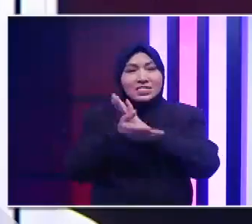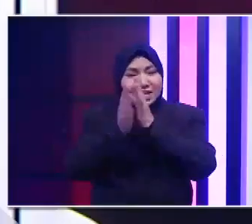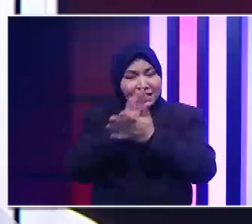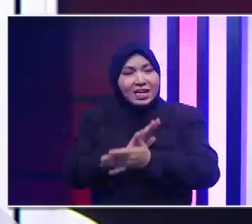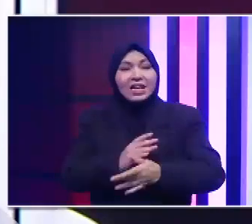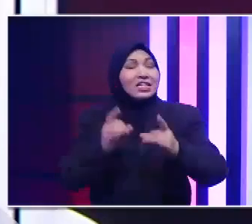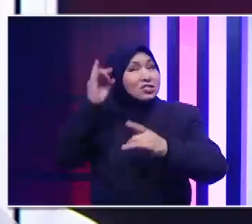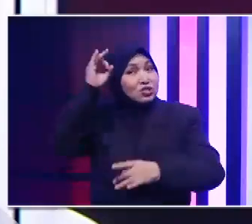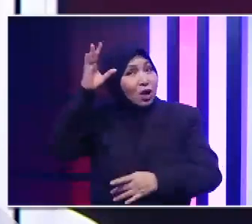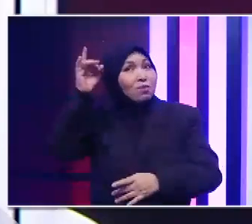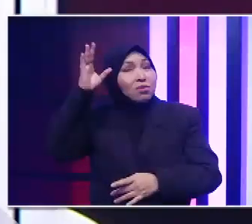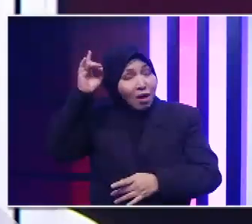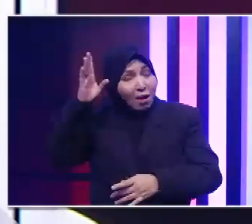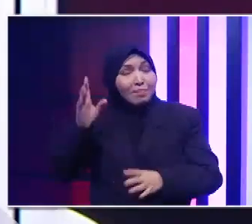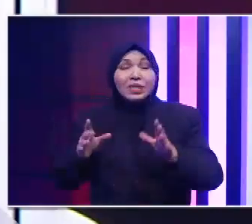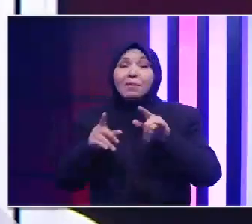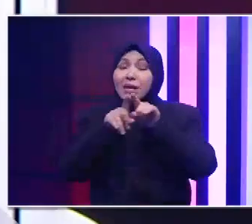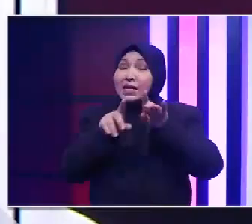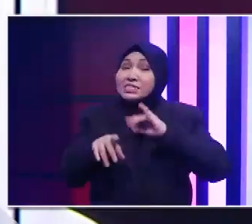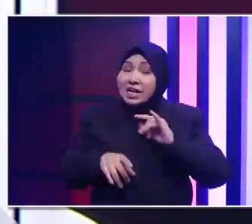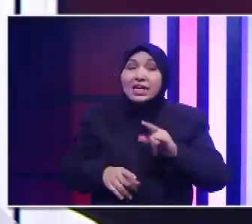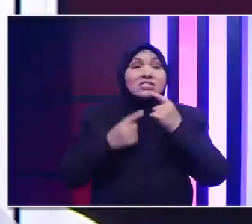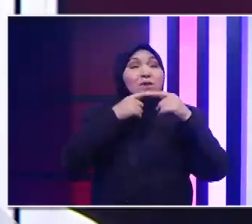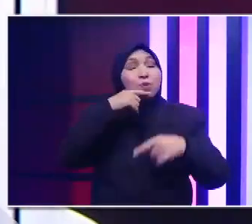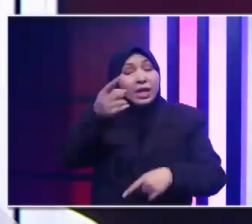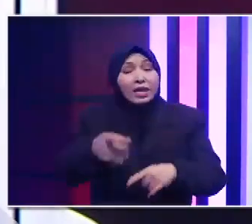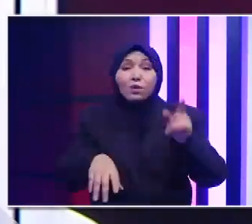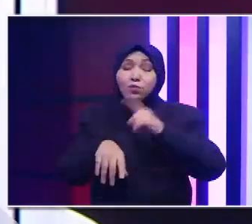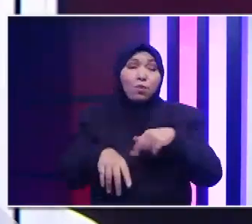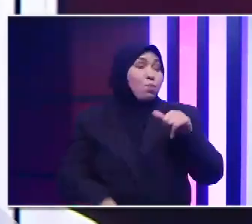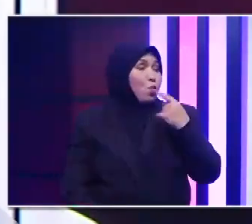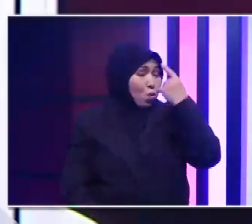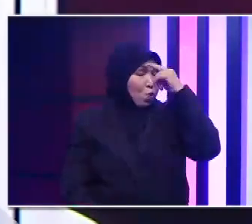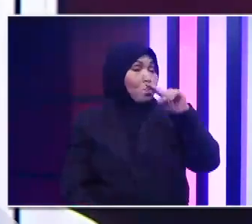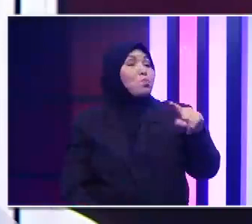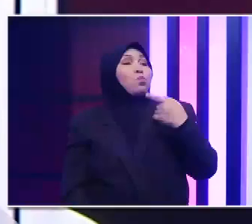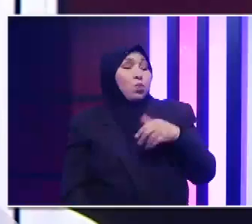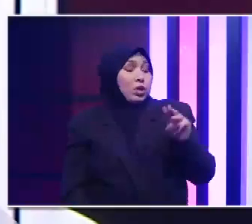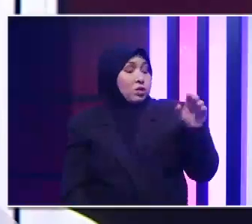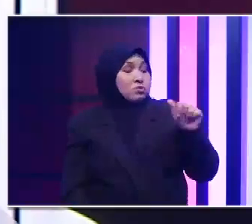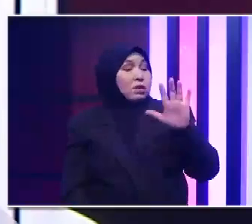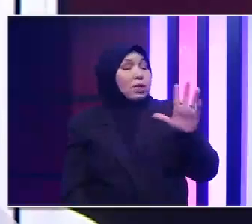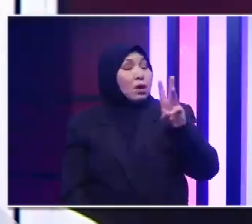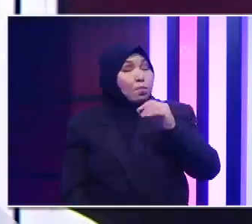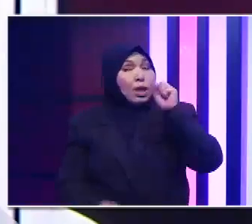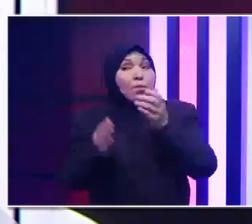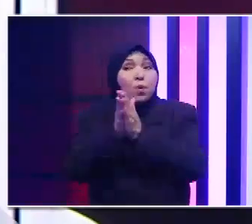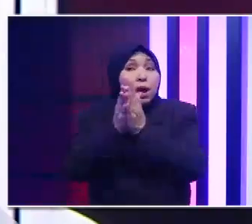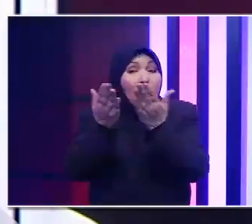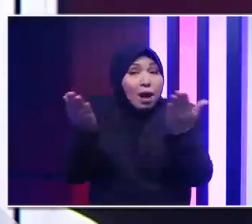Insya Allah Seperti yang saya sebutkan tadi muchus rakyat 560 jadi contoh boleh Bukalah awan